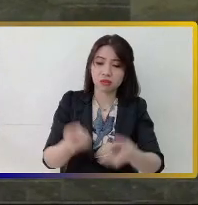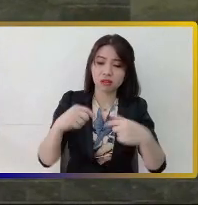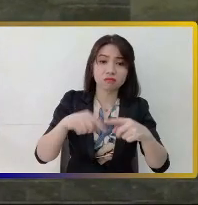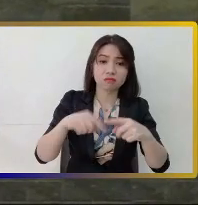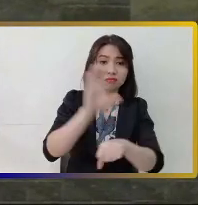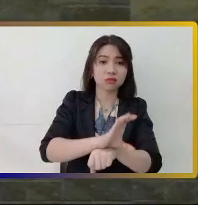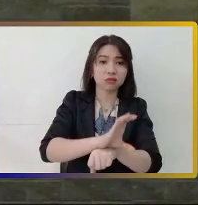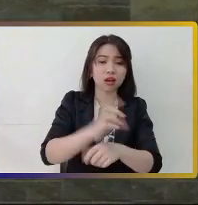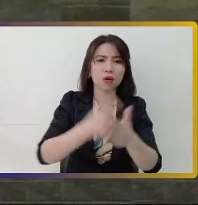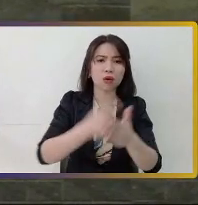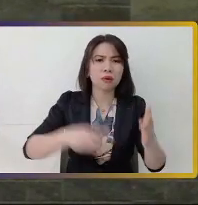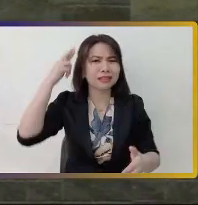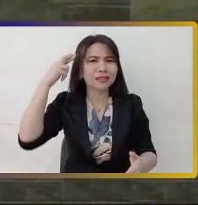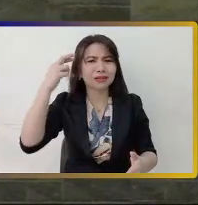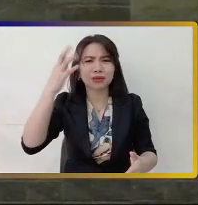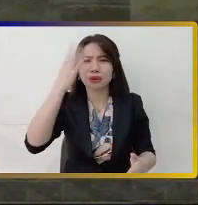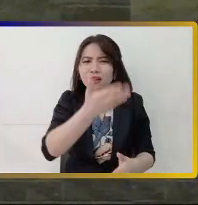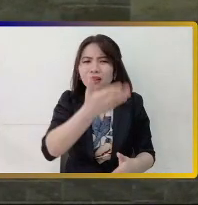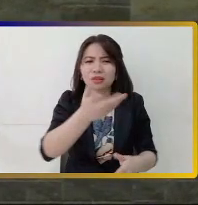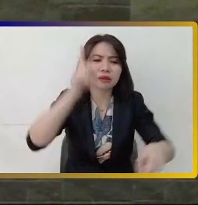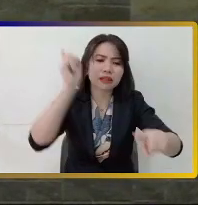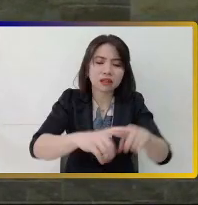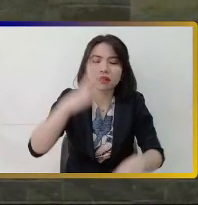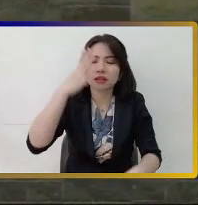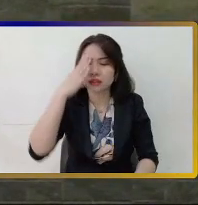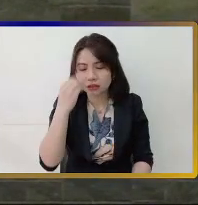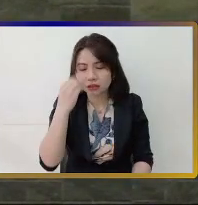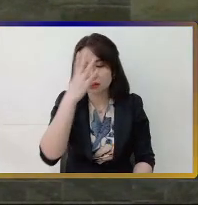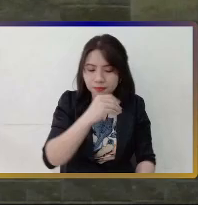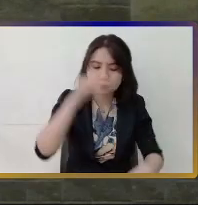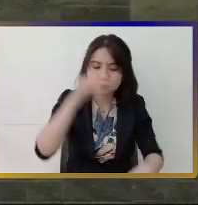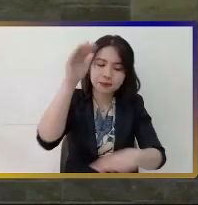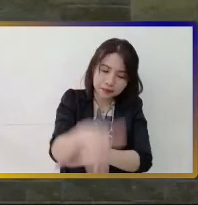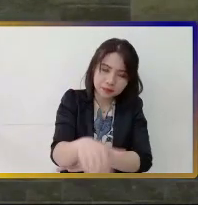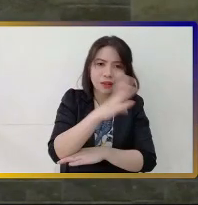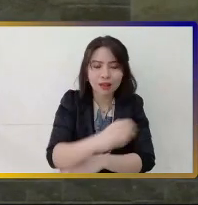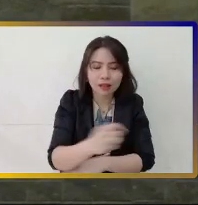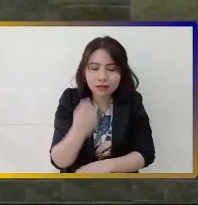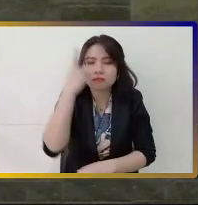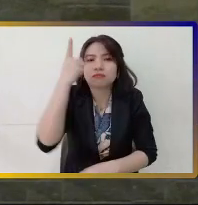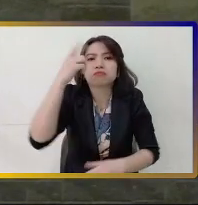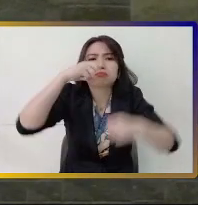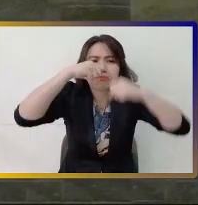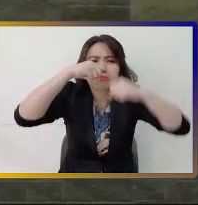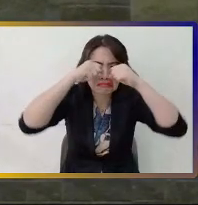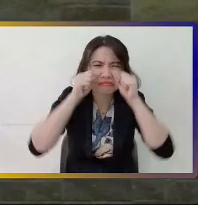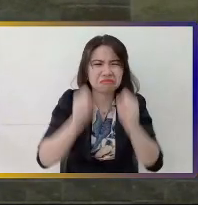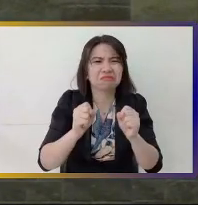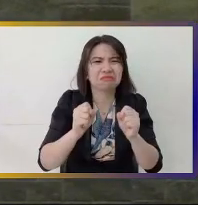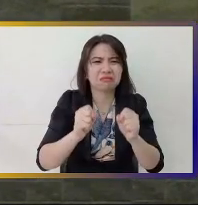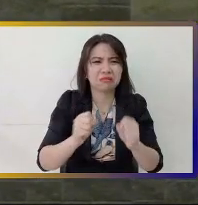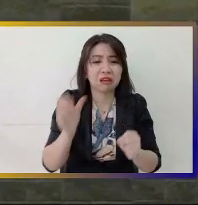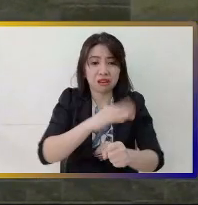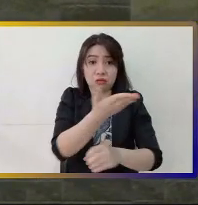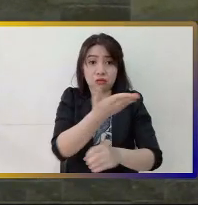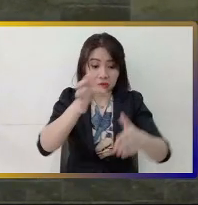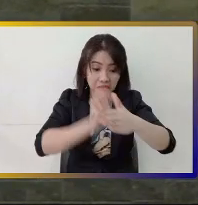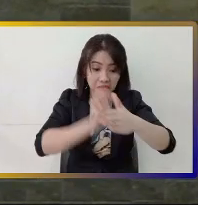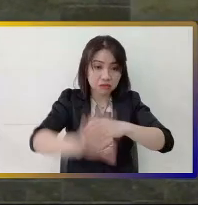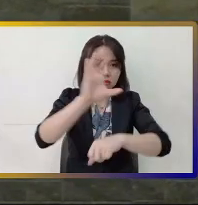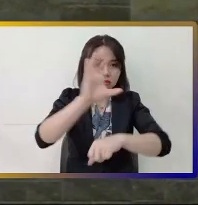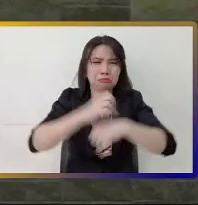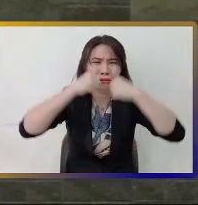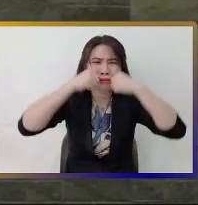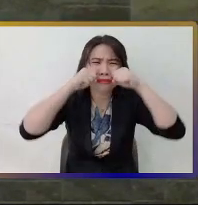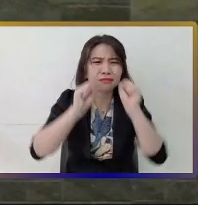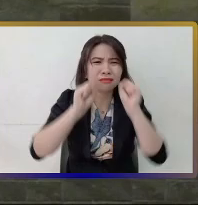hindi ka nakakatulog sa isang gabi? Ano yung dahilan na pagkagising mo'y nakasimangot ka? Ano yung dahilan na pagpasok mo rito'y nakasimangot ka? Ano